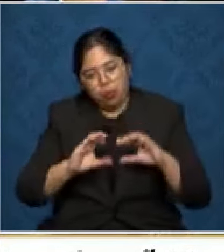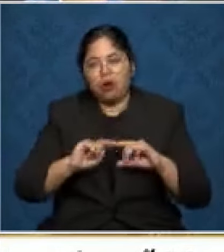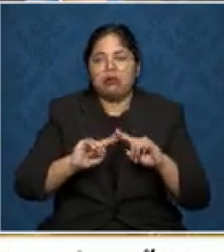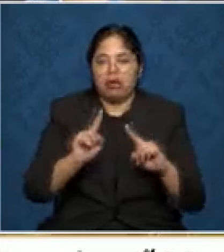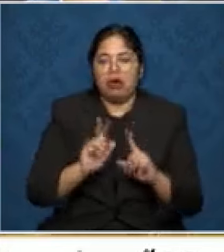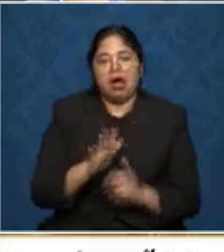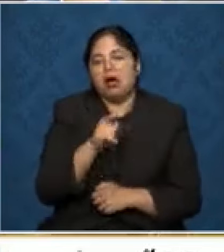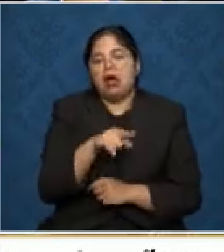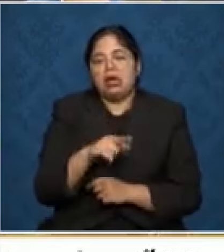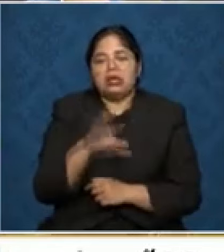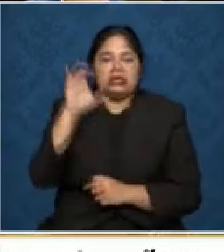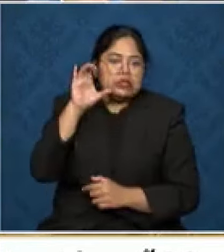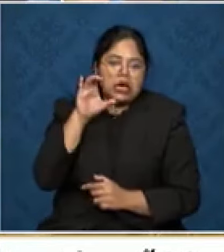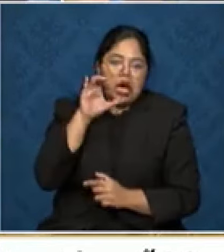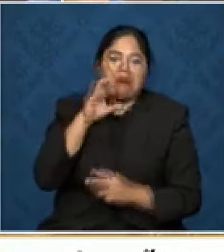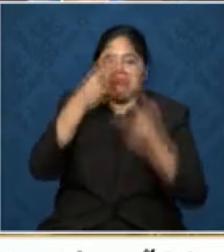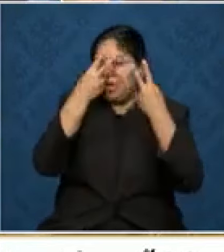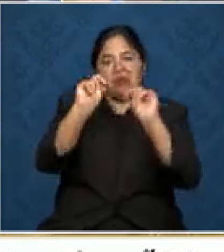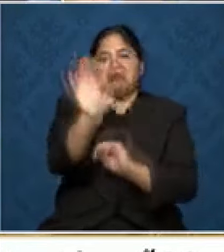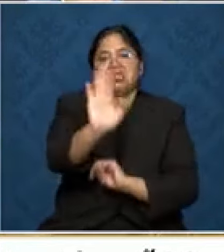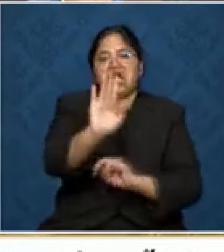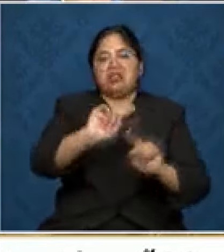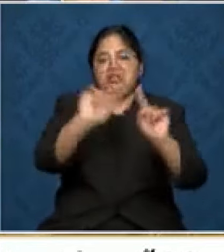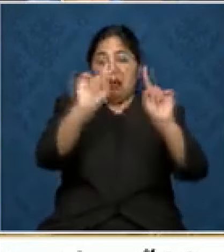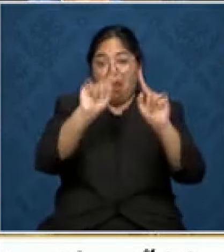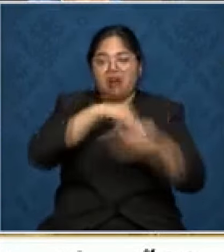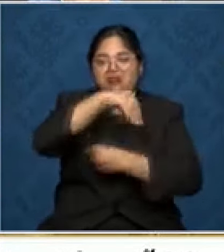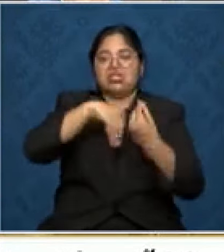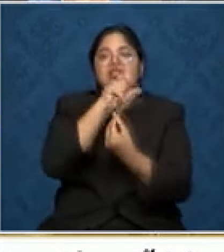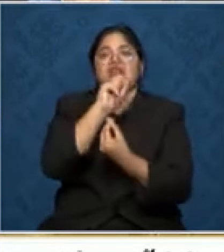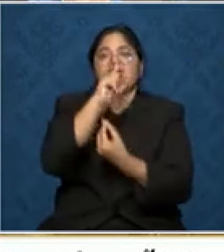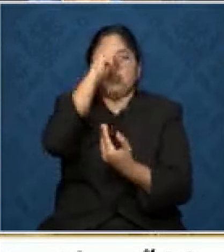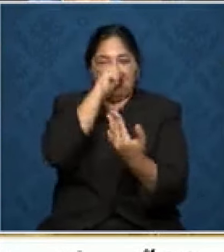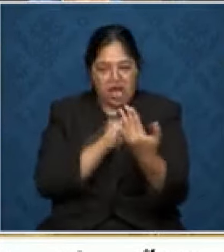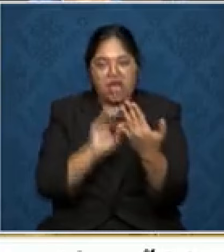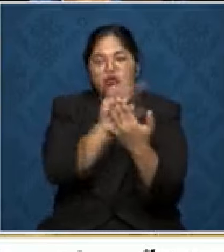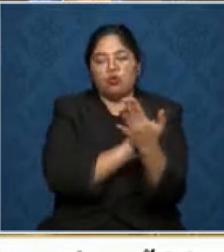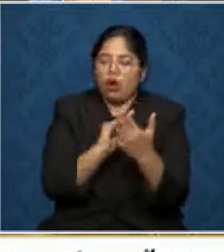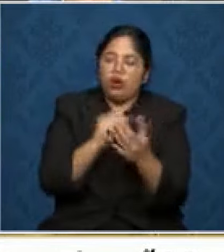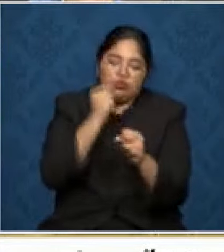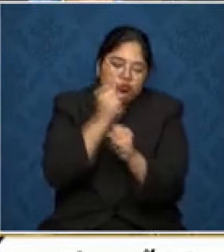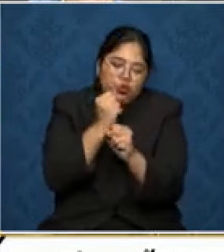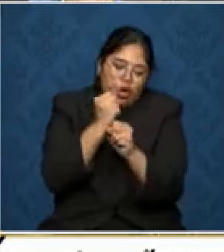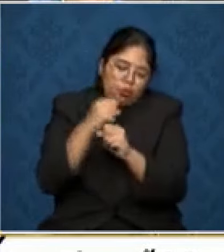มั่นในความเข้มแข็งของเศรษฐกิจไทยที่สั่งสมกันมาตลอดระยะเวลายาว